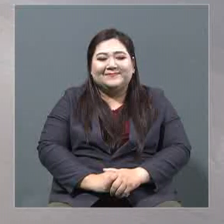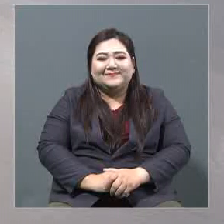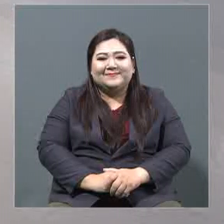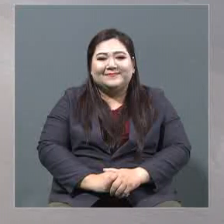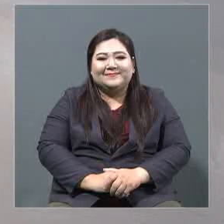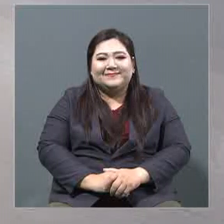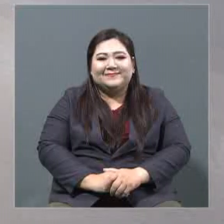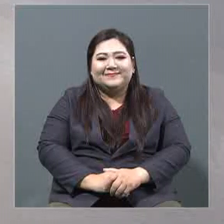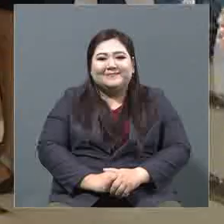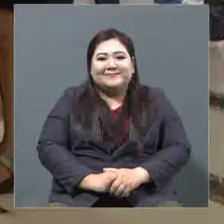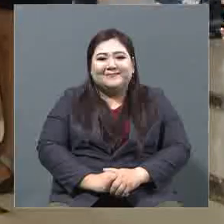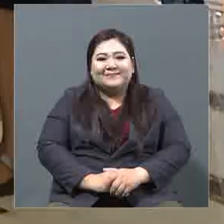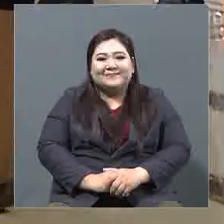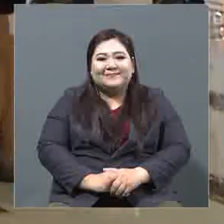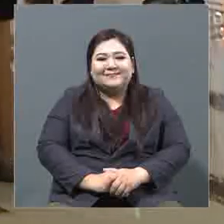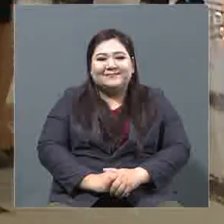เชิญครับ